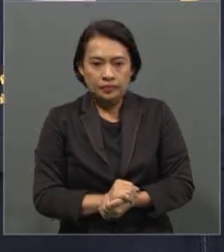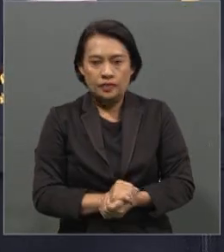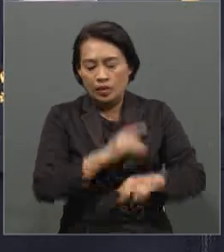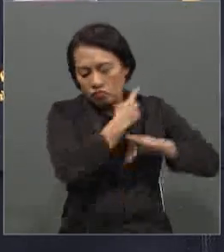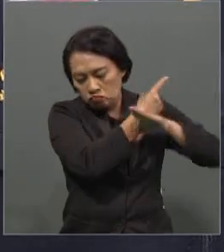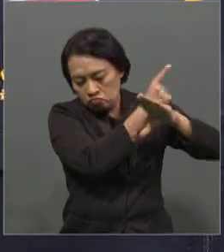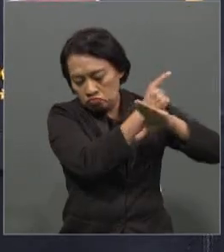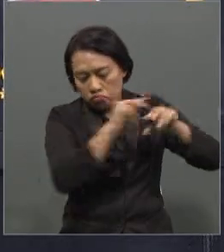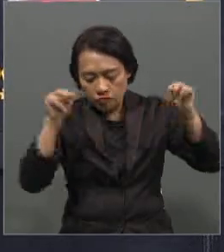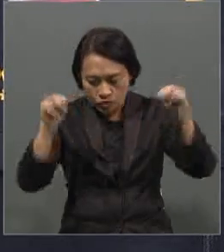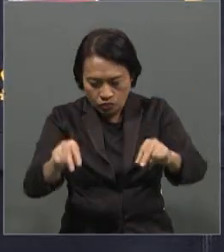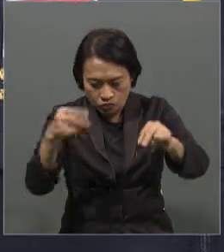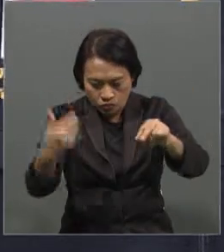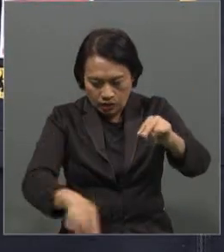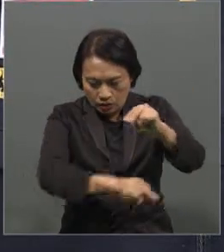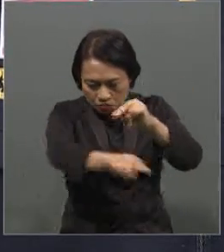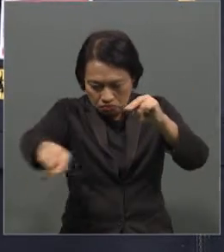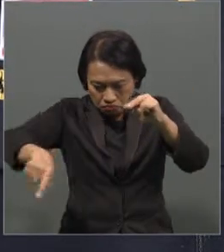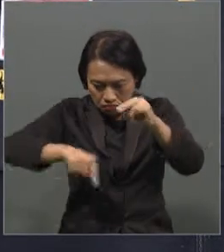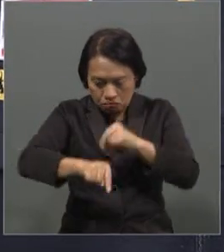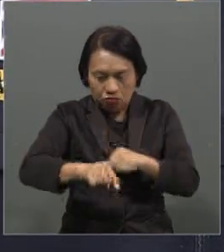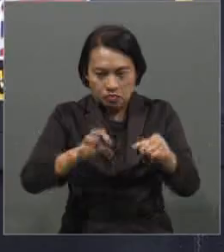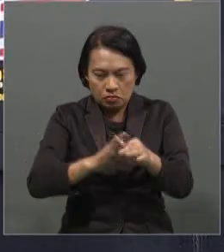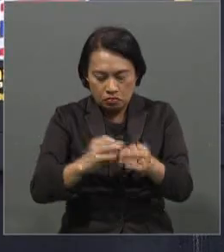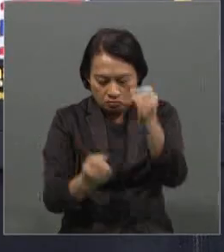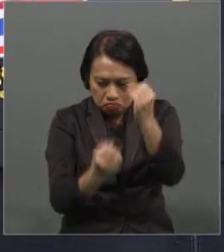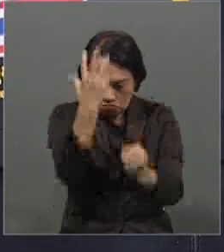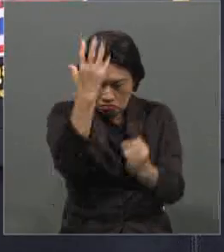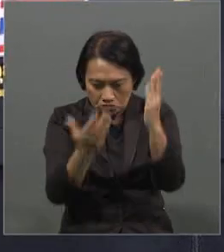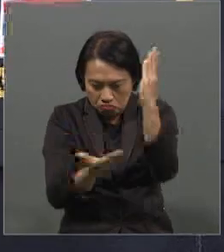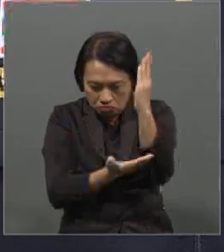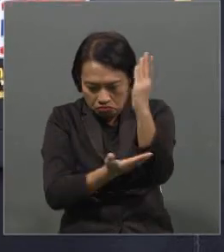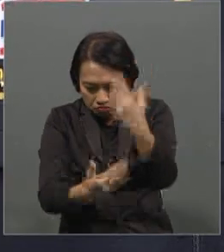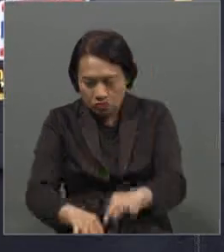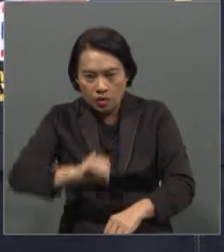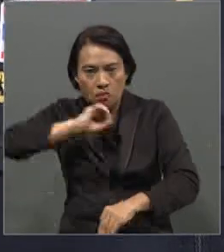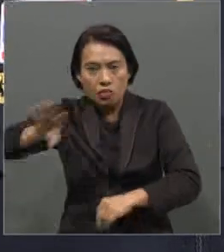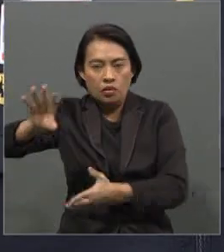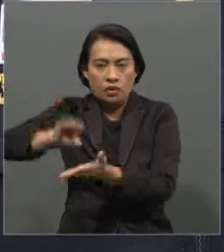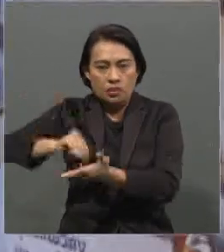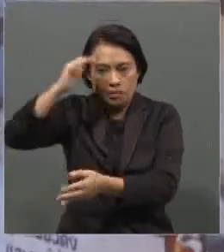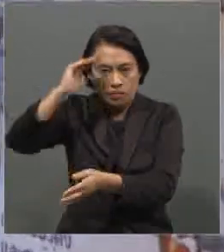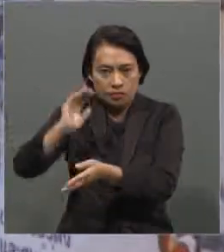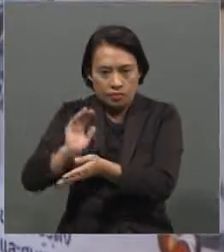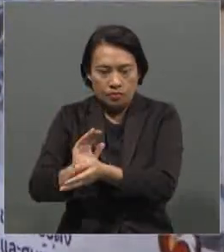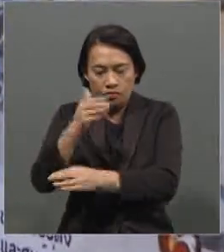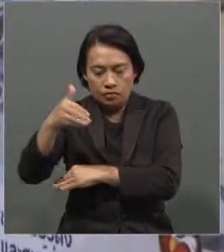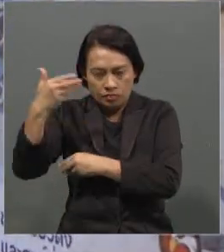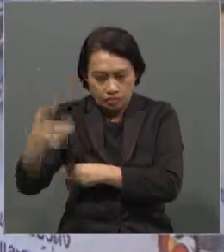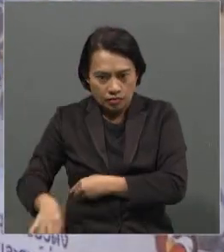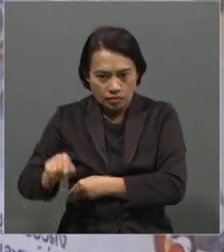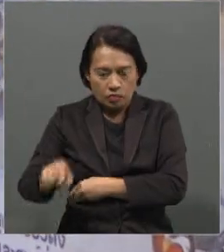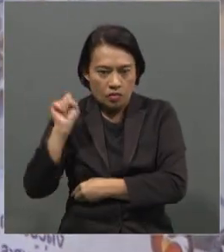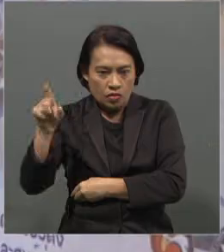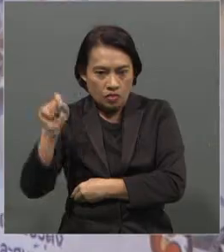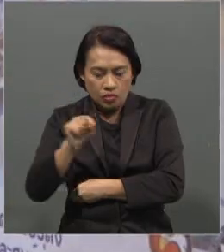สำรวจพื้นที่นะครับบอกว่ากรณีการบุกรุกพื้นที่ป่าได้ดำเนินการแจ้งความและประสานผู้บัญชาการตำรวจแห่งชาติให้เร่งรัด